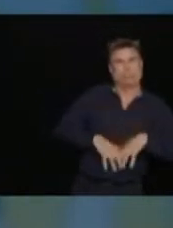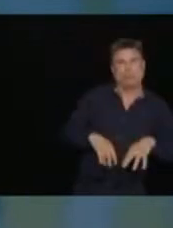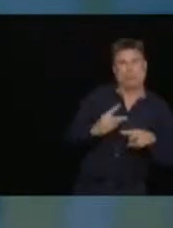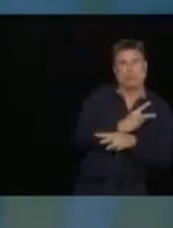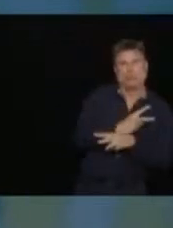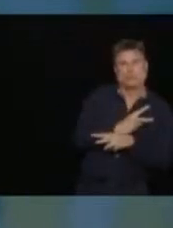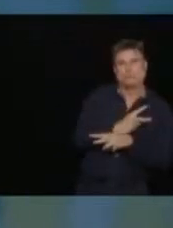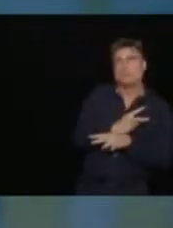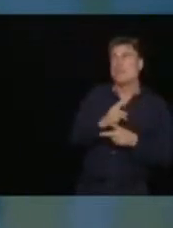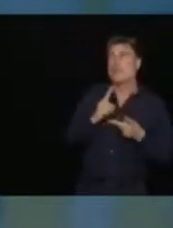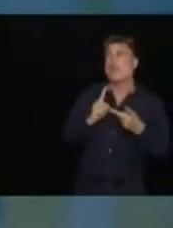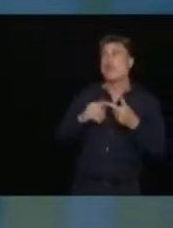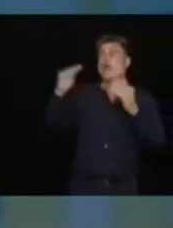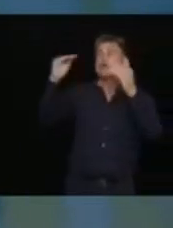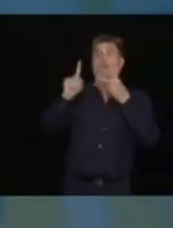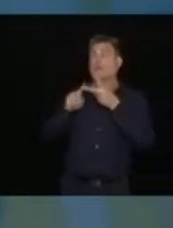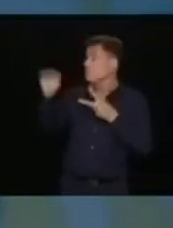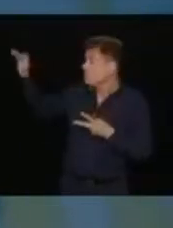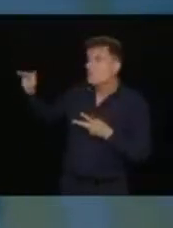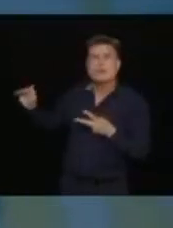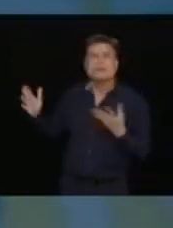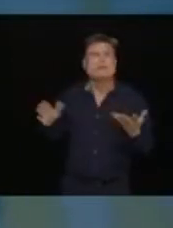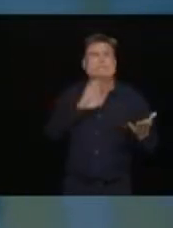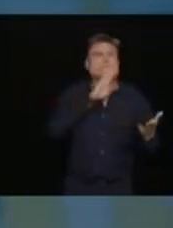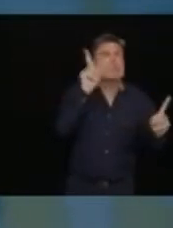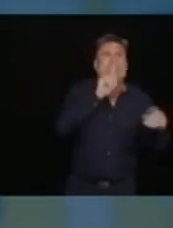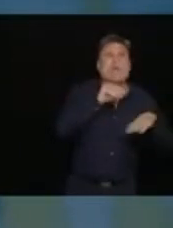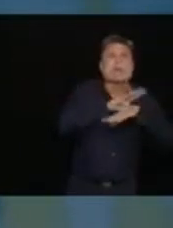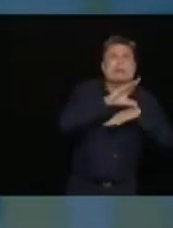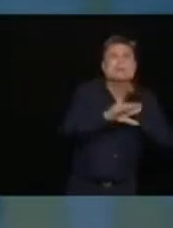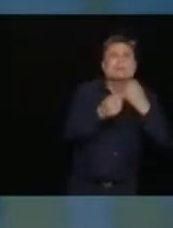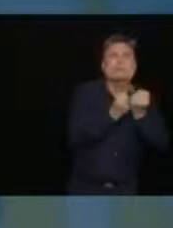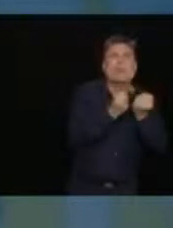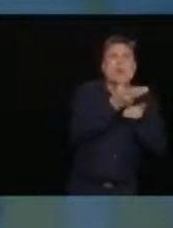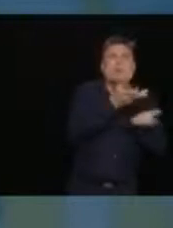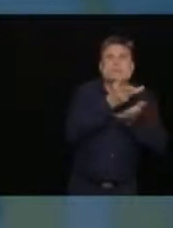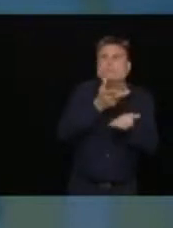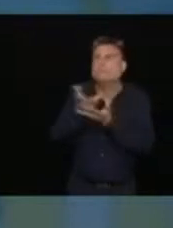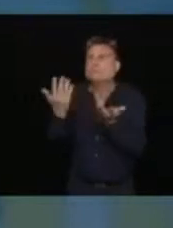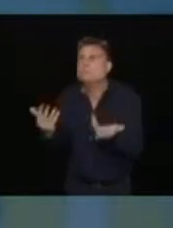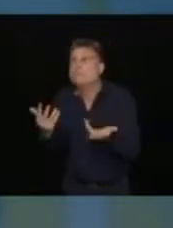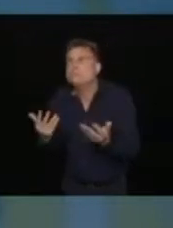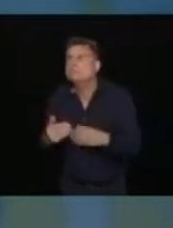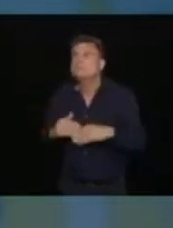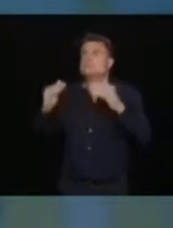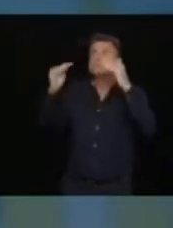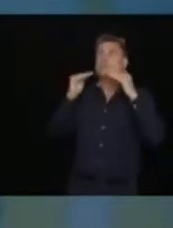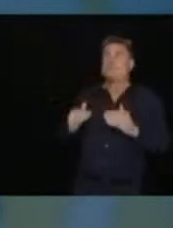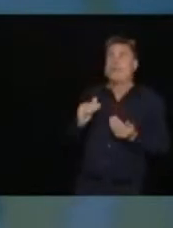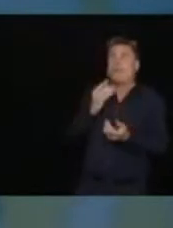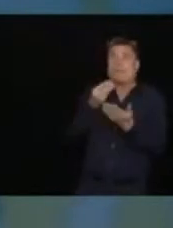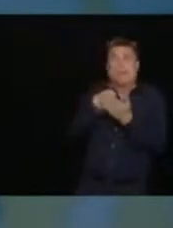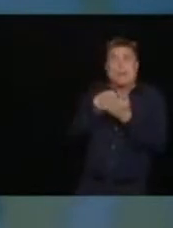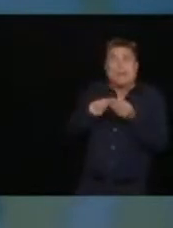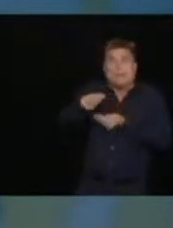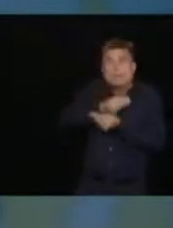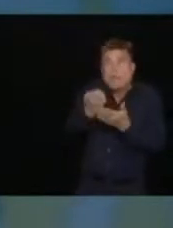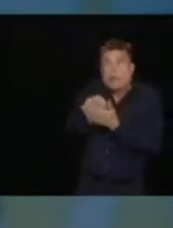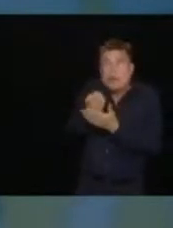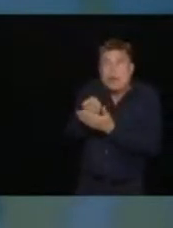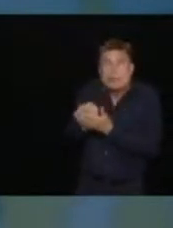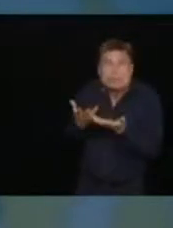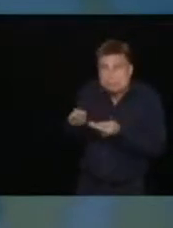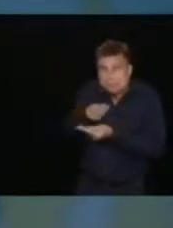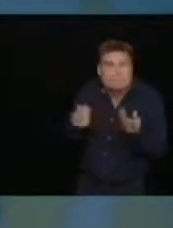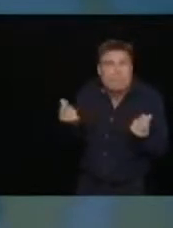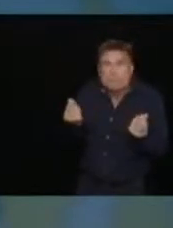上因为不能上班所以都比较有困难。然后呢，他们也是有这个